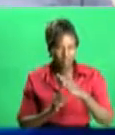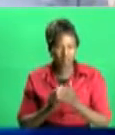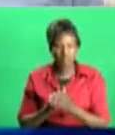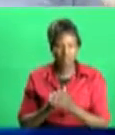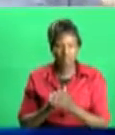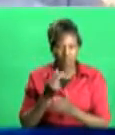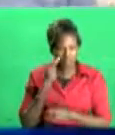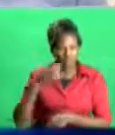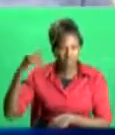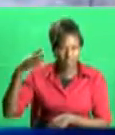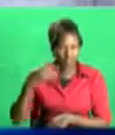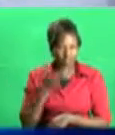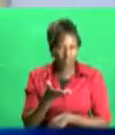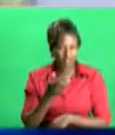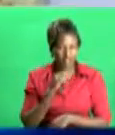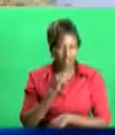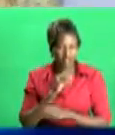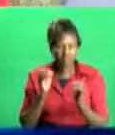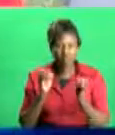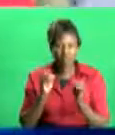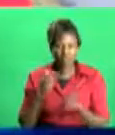grid imeletwa hapa isipokuwa ni yetu?